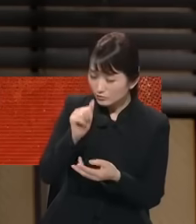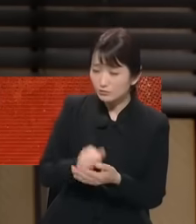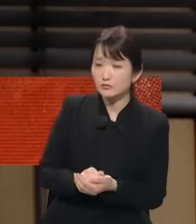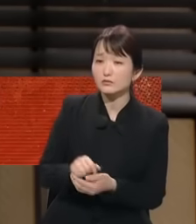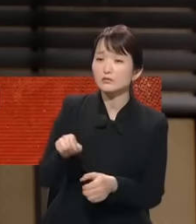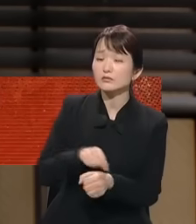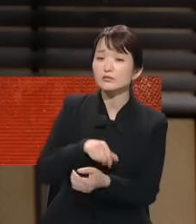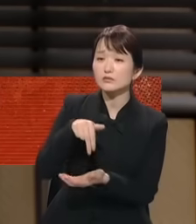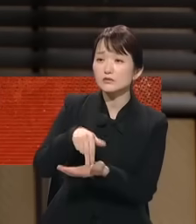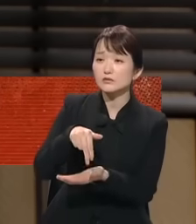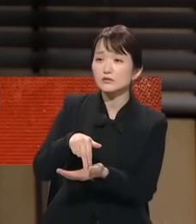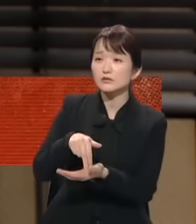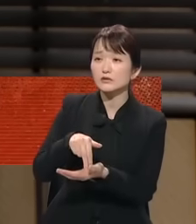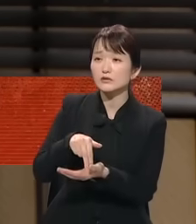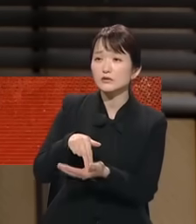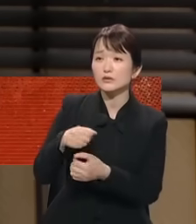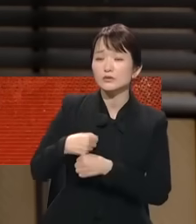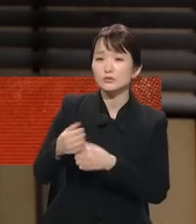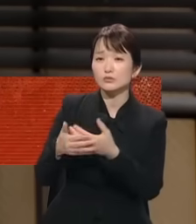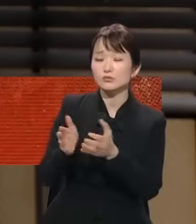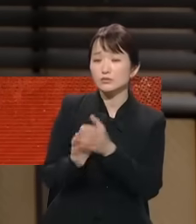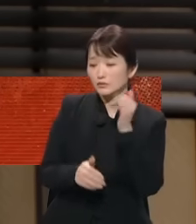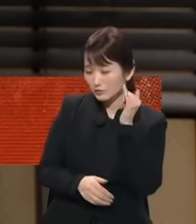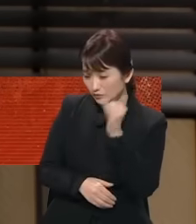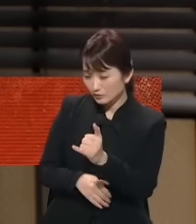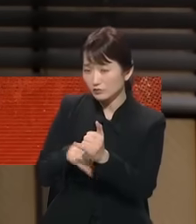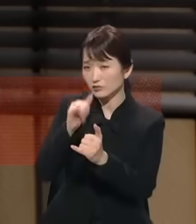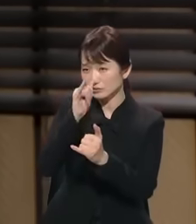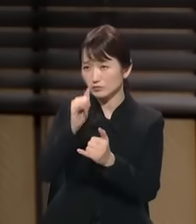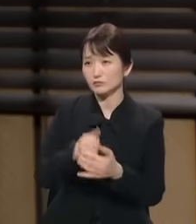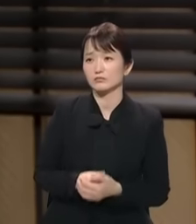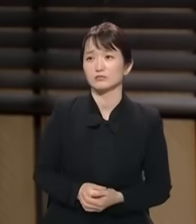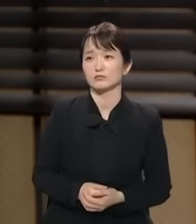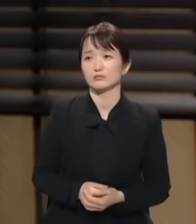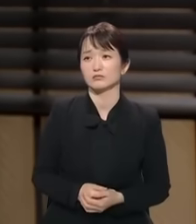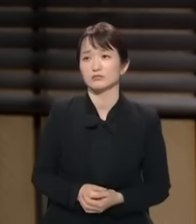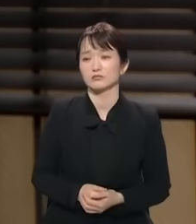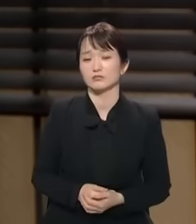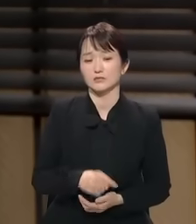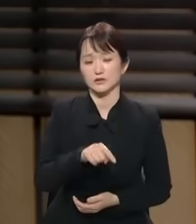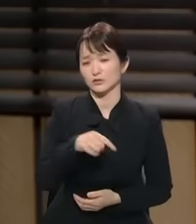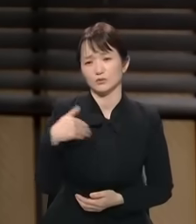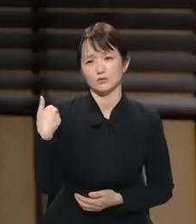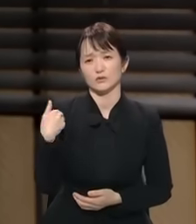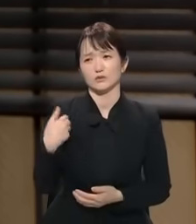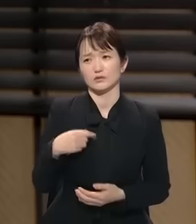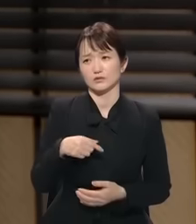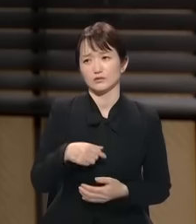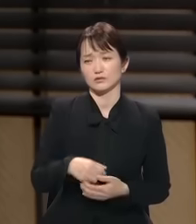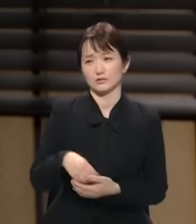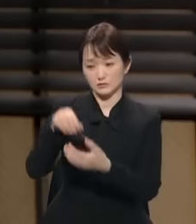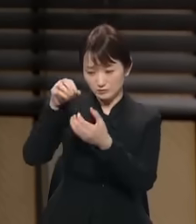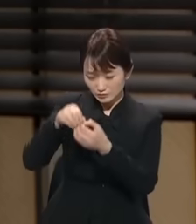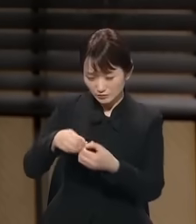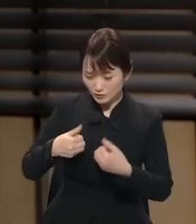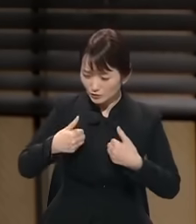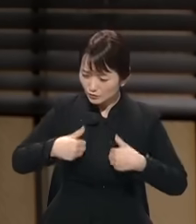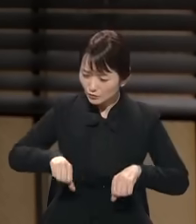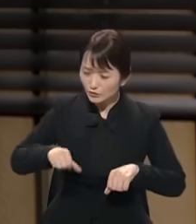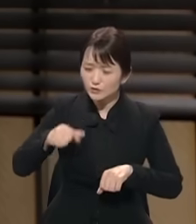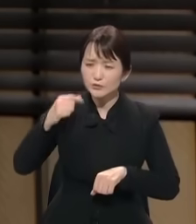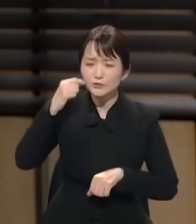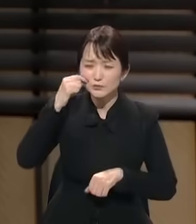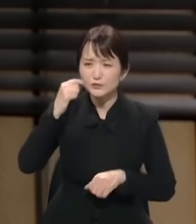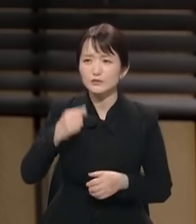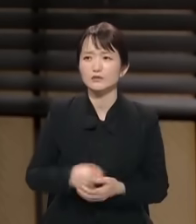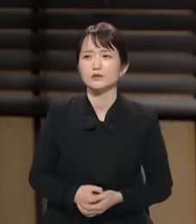특별한 사정이기 때문에 부대에 연락을 하다 뭐 연락을 해줬을 것 같은데 하여튼 그런 줄 몰라고 상속 포기도 한정 승인도 못했기 때문에